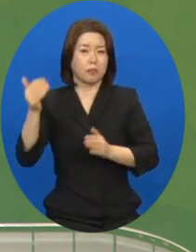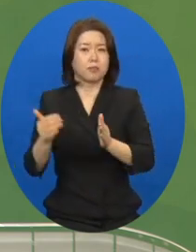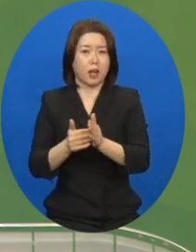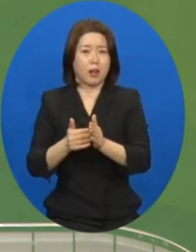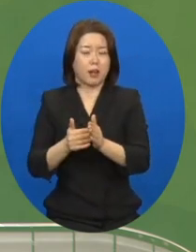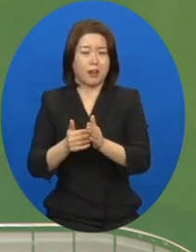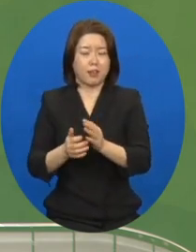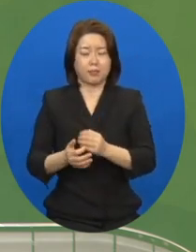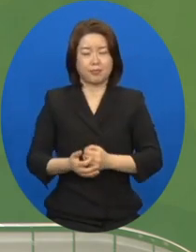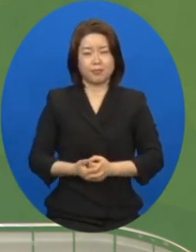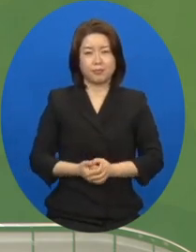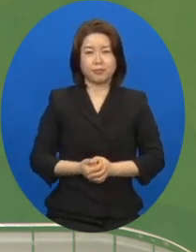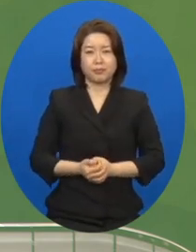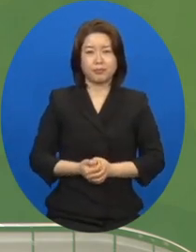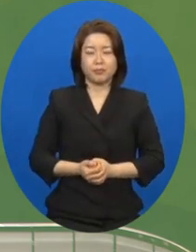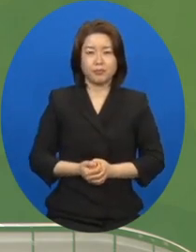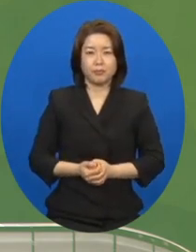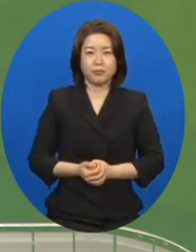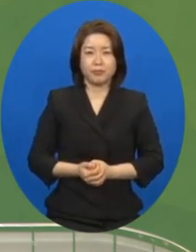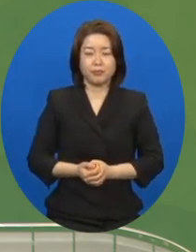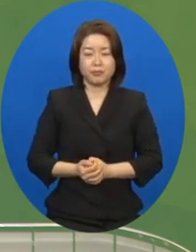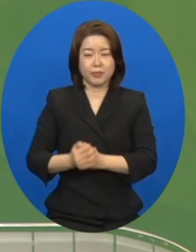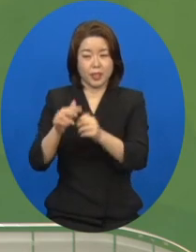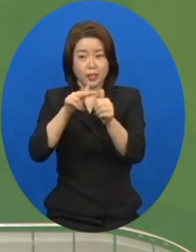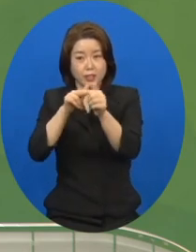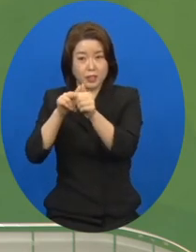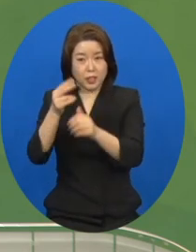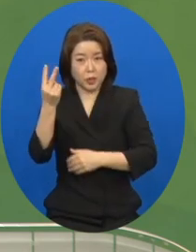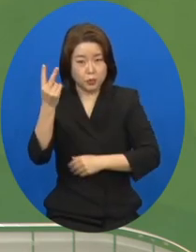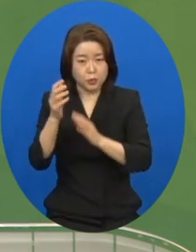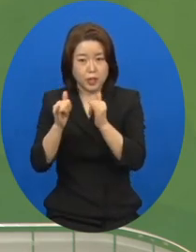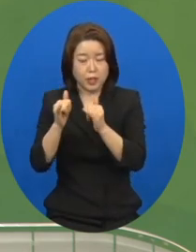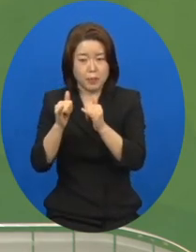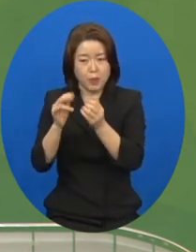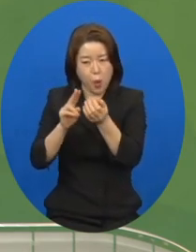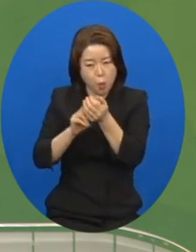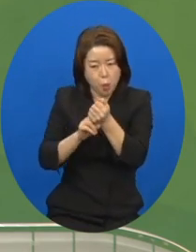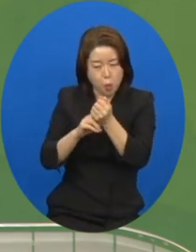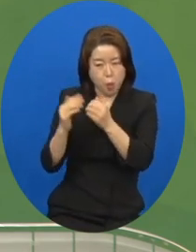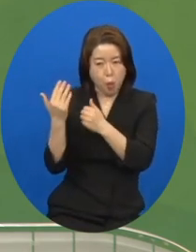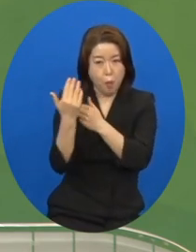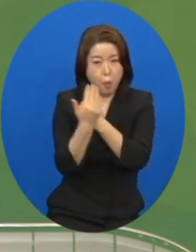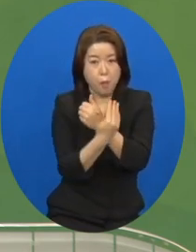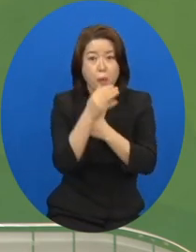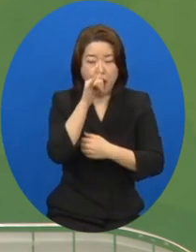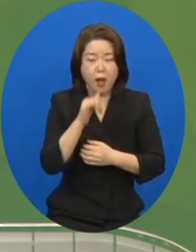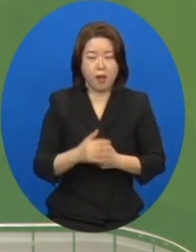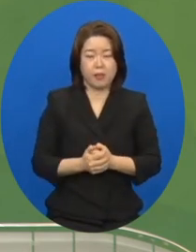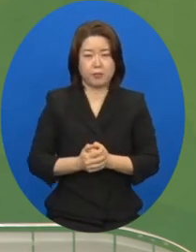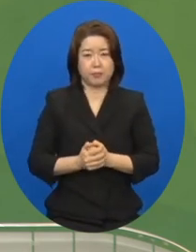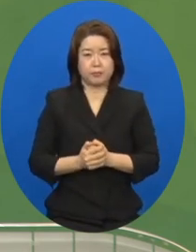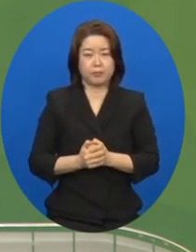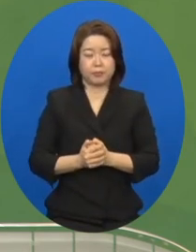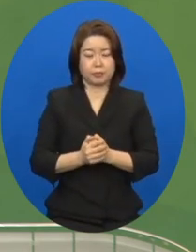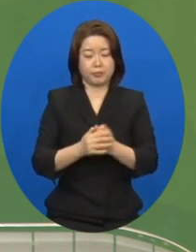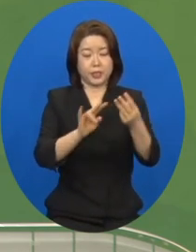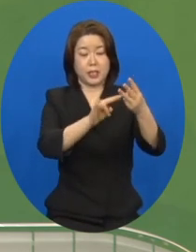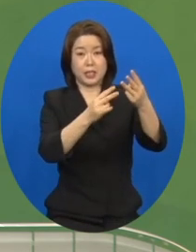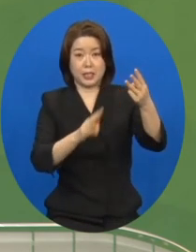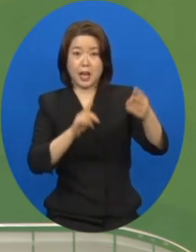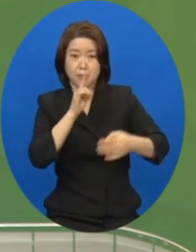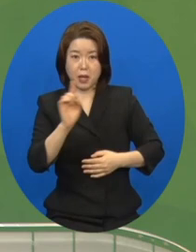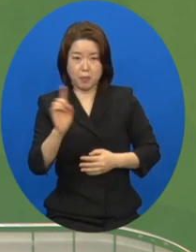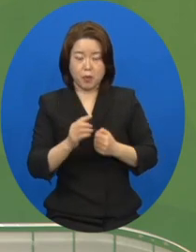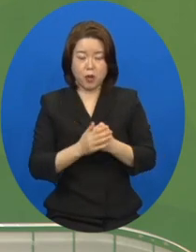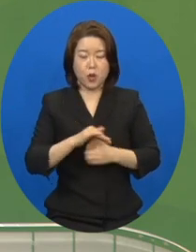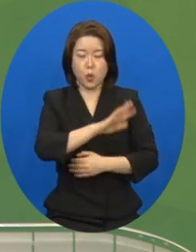그래서 이 정탐꾼들을 숨겨준 거예요. 11절 말씀에 라합이 이렇게 말합니다. 우리는 그